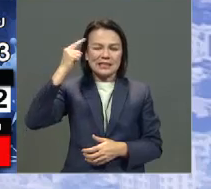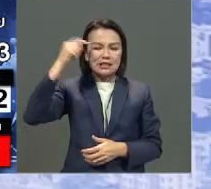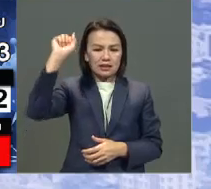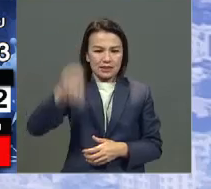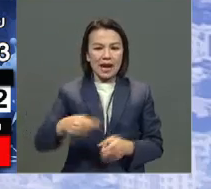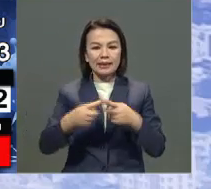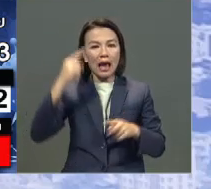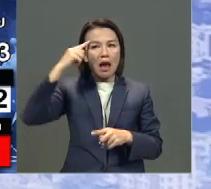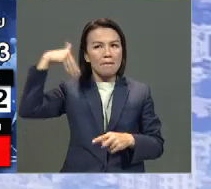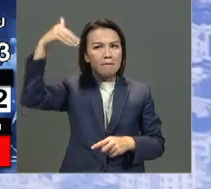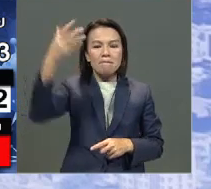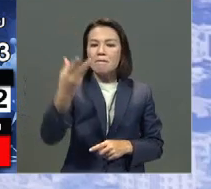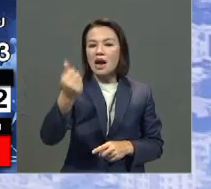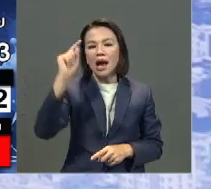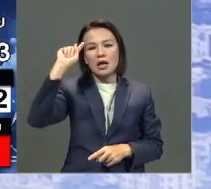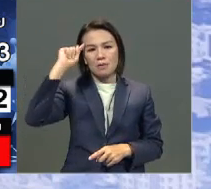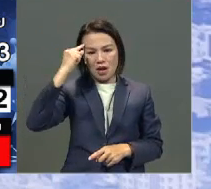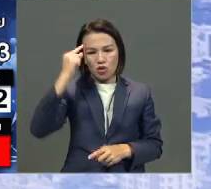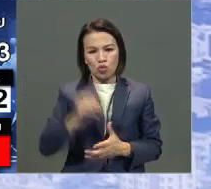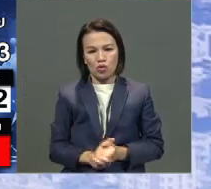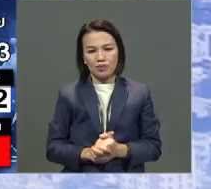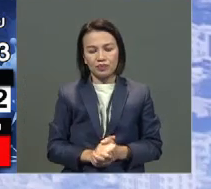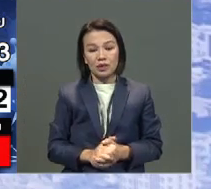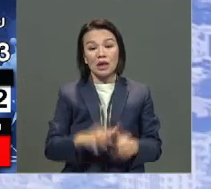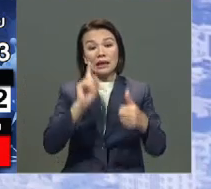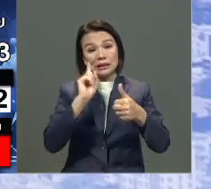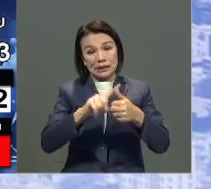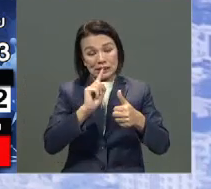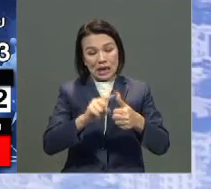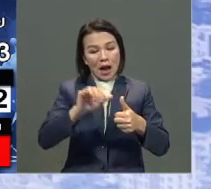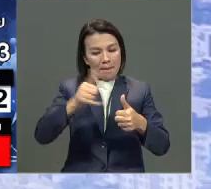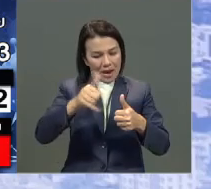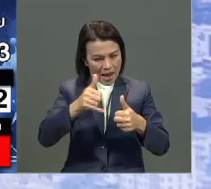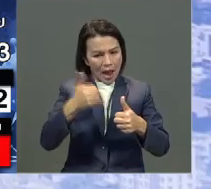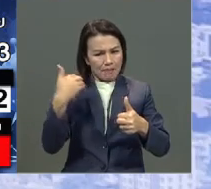ทุกคนเชื่อว่ามีแน่ๆไม่รู้จะมาเมื่อไหร่อันนี้ที่1นะครับเพราะฉะนั้นอันที่ 1เป็นอย่างนี้พอเข้าใจสถานการณ์มาที่สองคือสถานการณ์การของโลกณตอนนี้ที่บอกว่าจะแตะสิบล้านสิบล้านคนในสัปดาห์หน้านี้นะครับแล้วก็ประเทศที่มีการติดเชื้อมากมายกับ